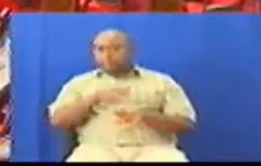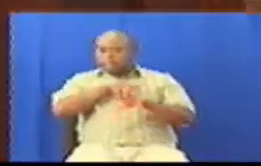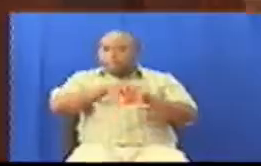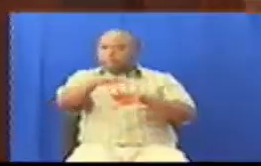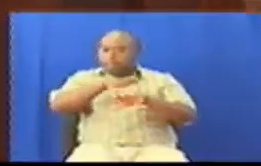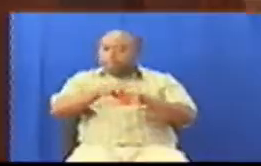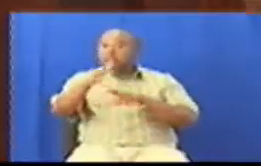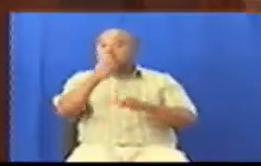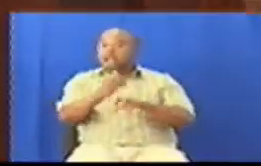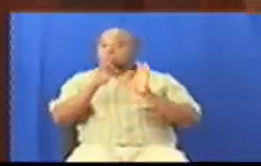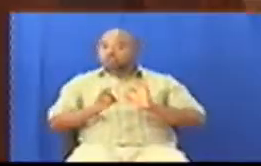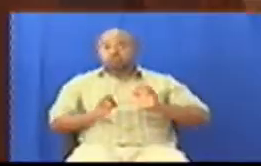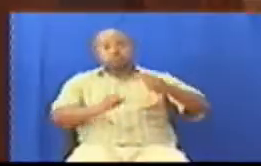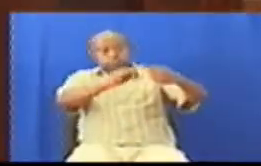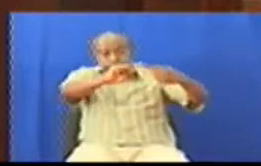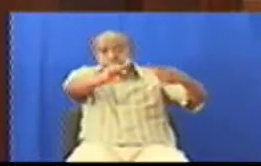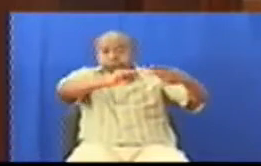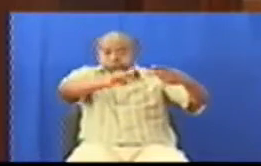alizofanya Mheshimiwa Rais katika nchi yetu.